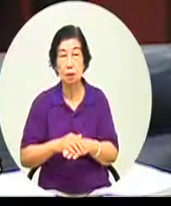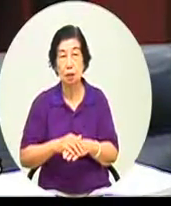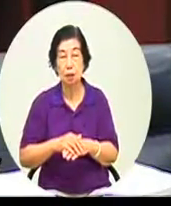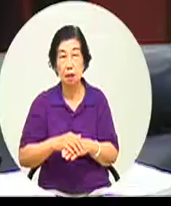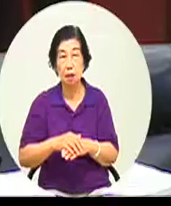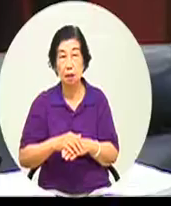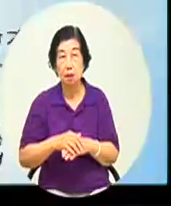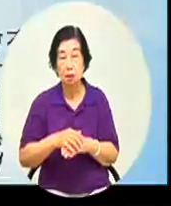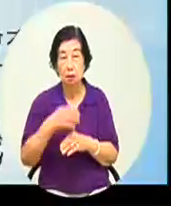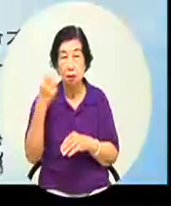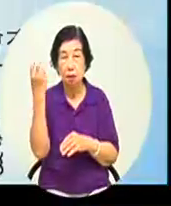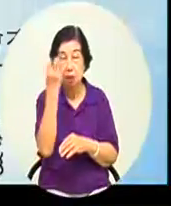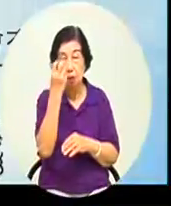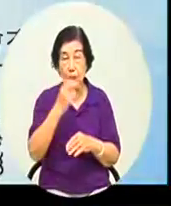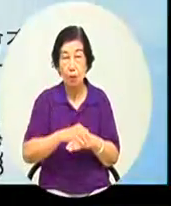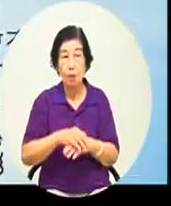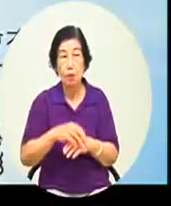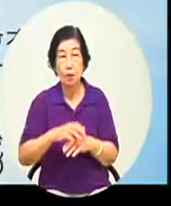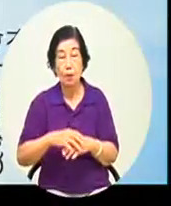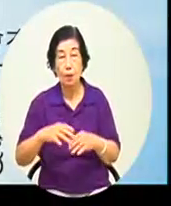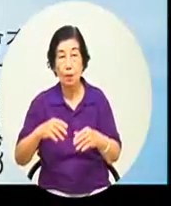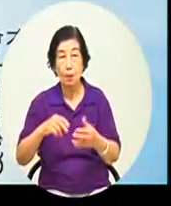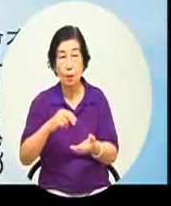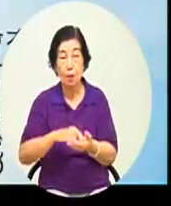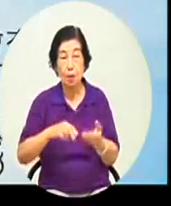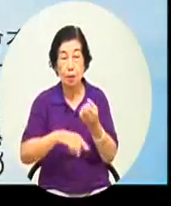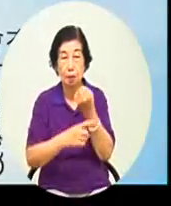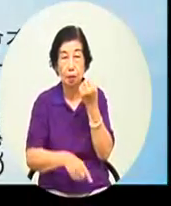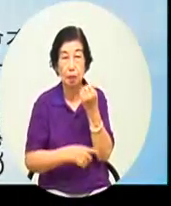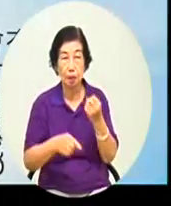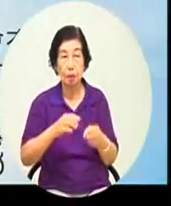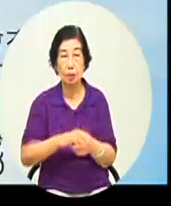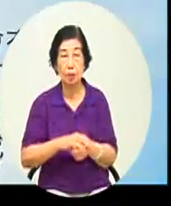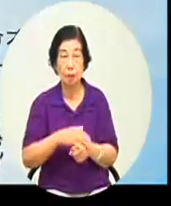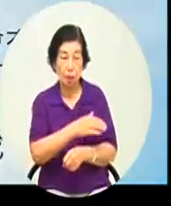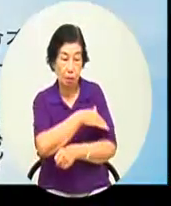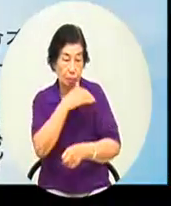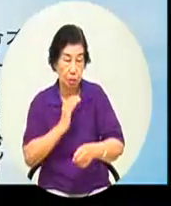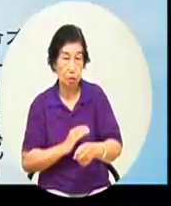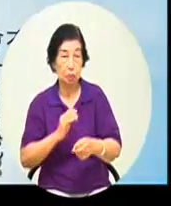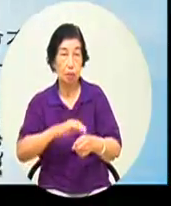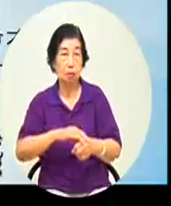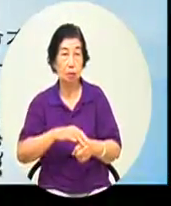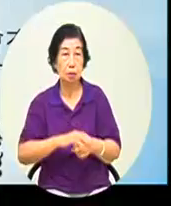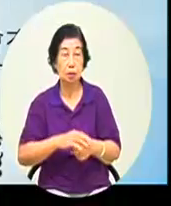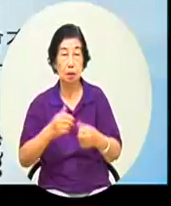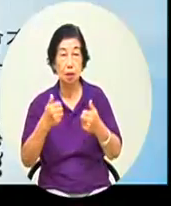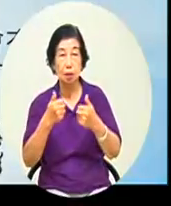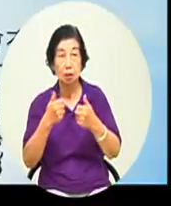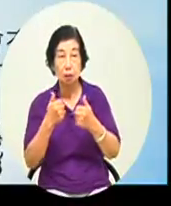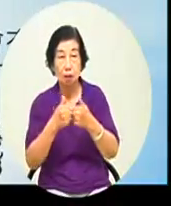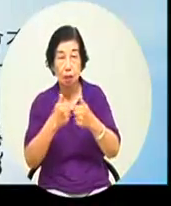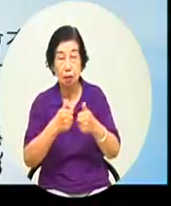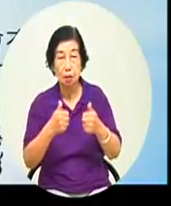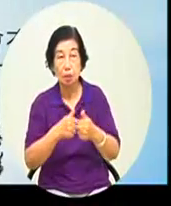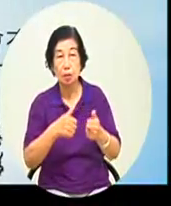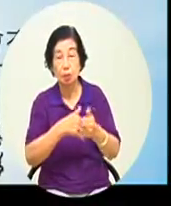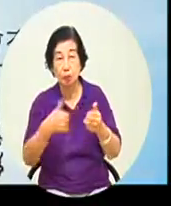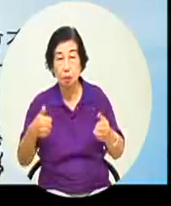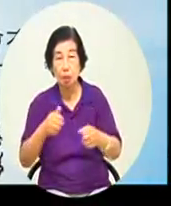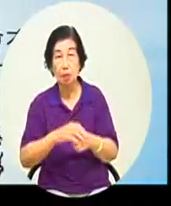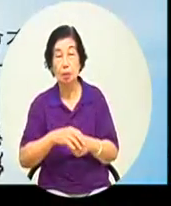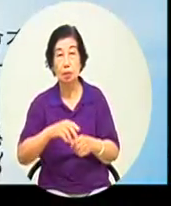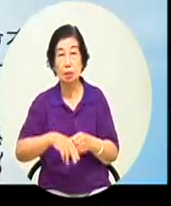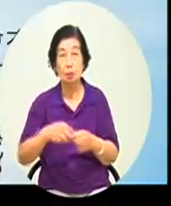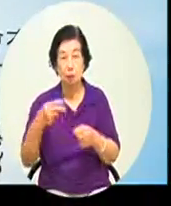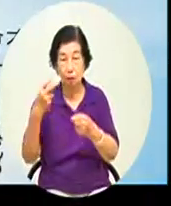六股十八条鞍山隧道的开放，真要努力。我记得真清楚啦，李克兴头两当前啊，三当前，